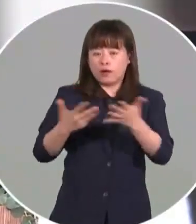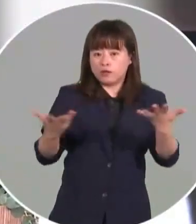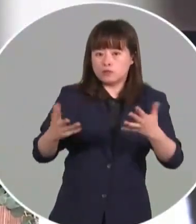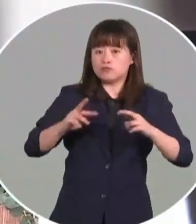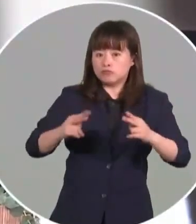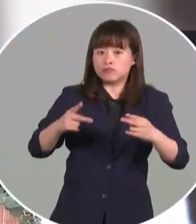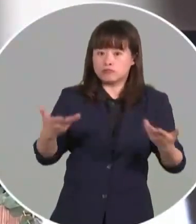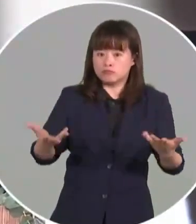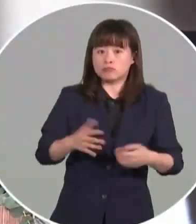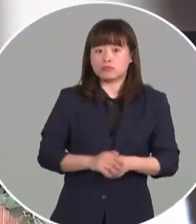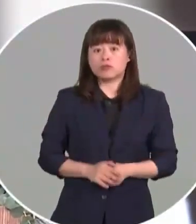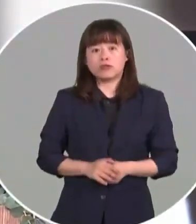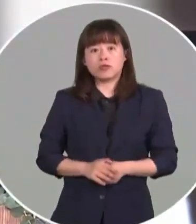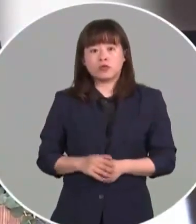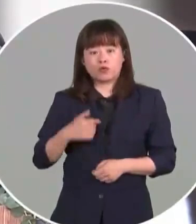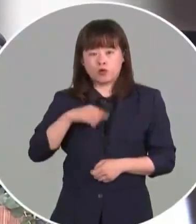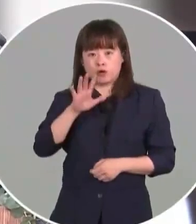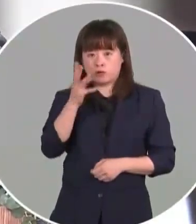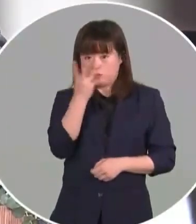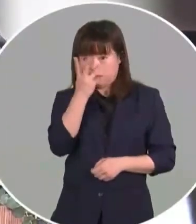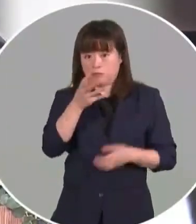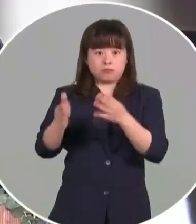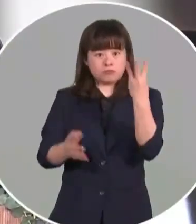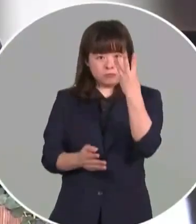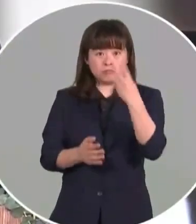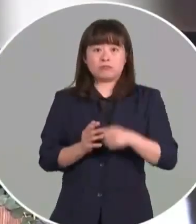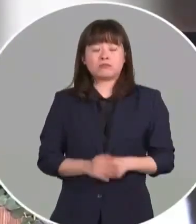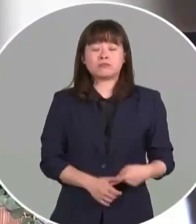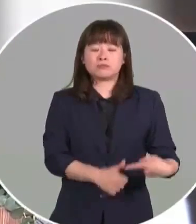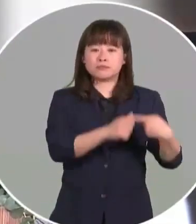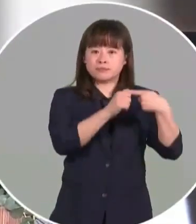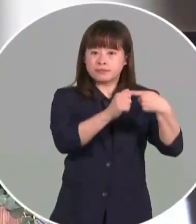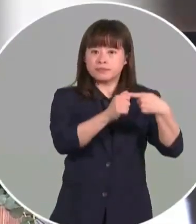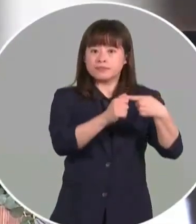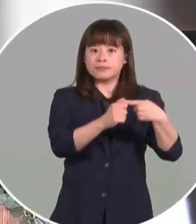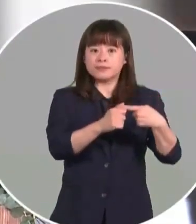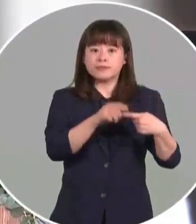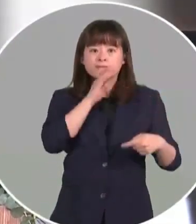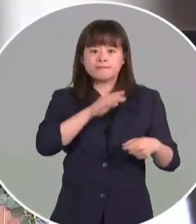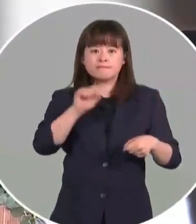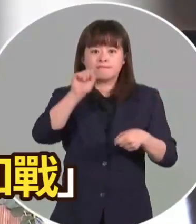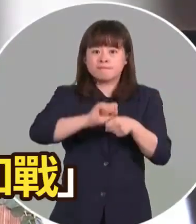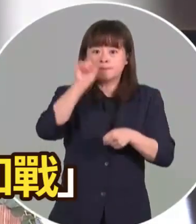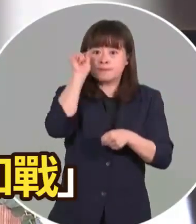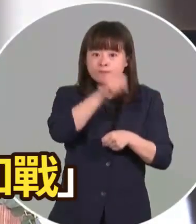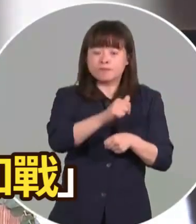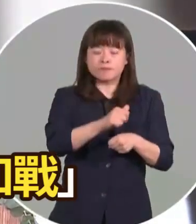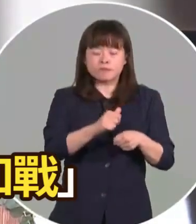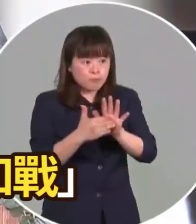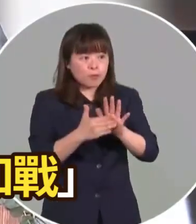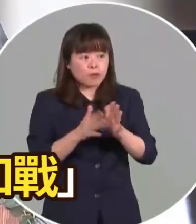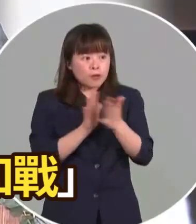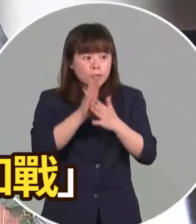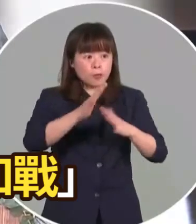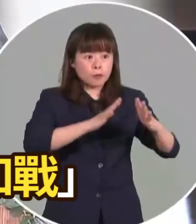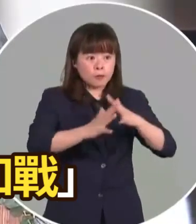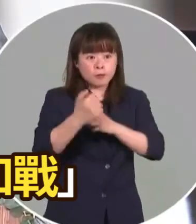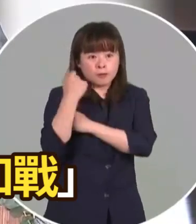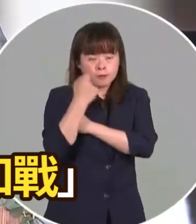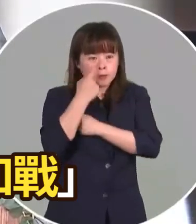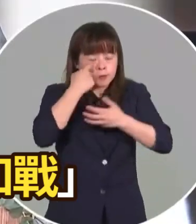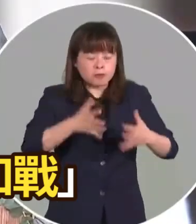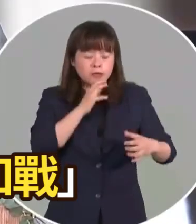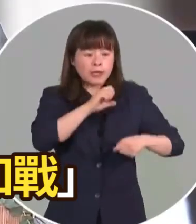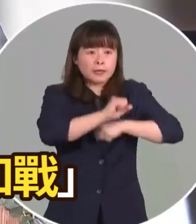面，我们有三个重要的方向。第一个是加速发展不对称战力，将着重机